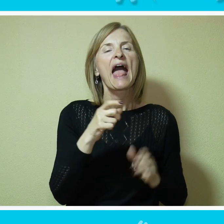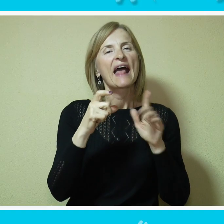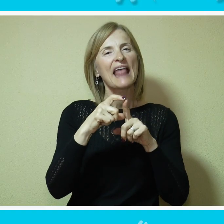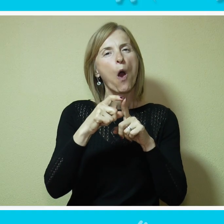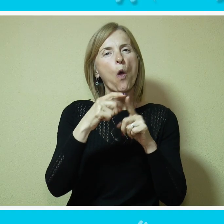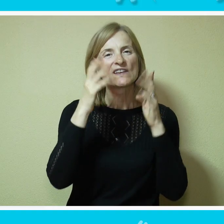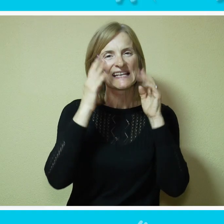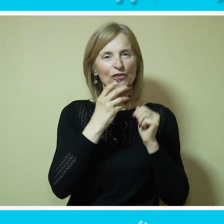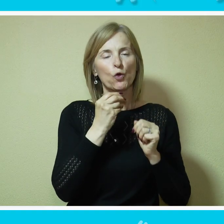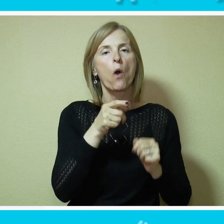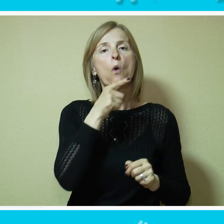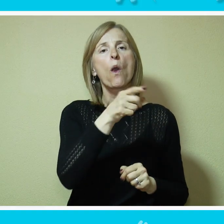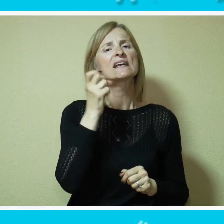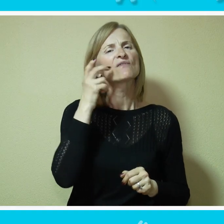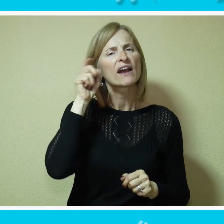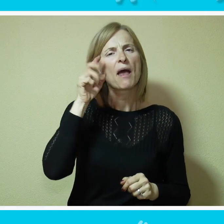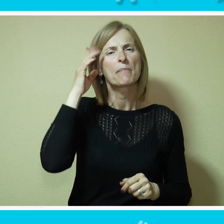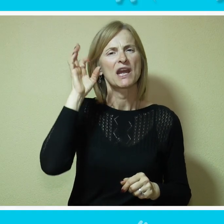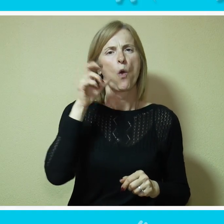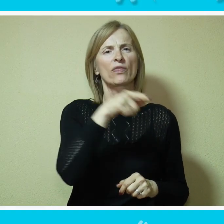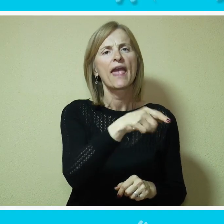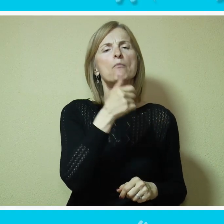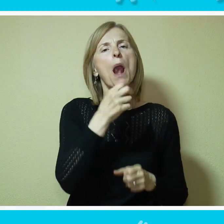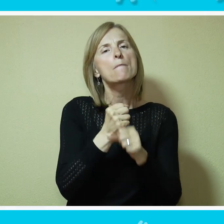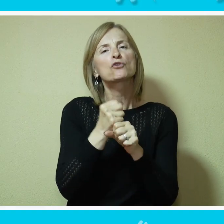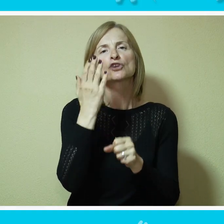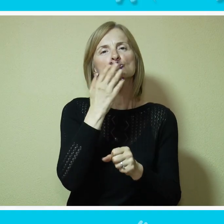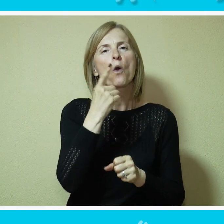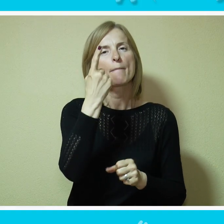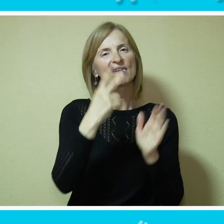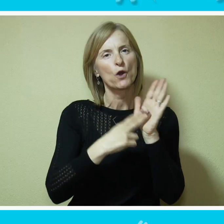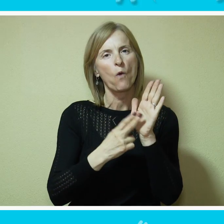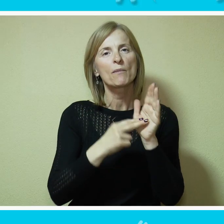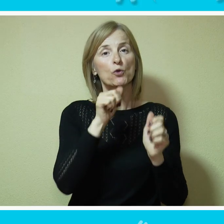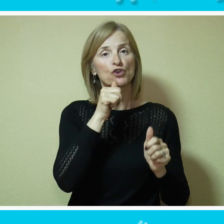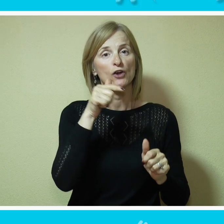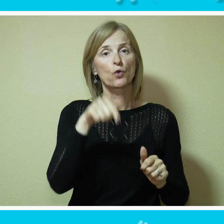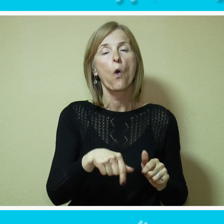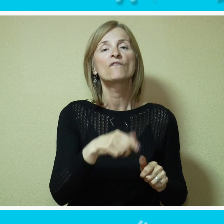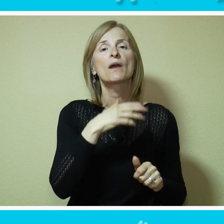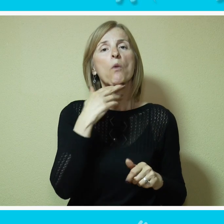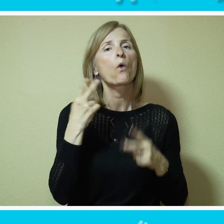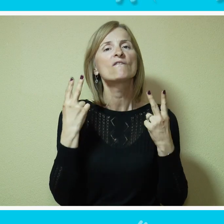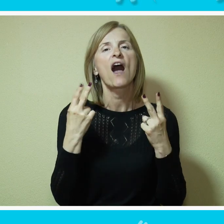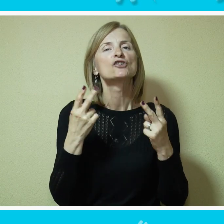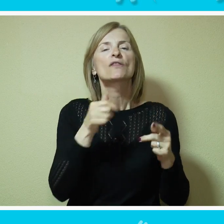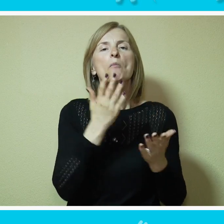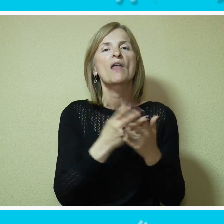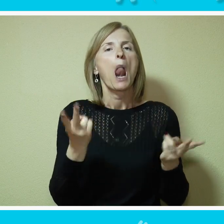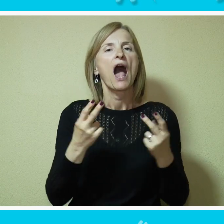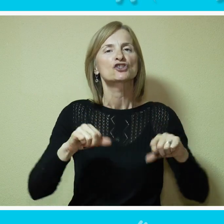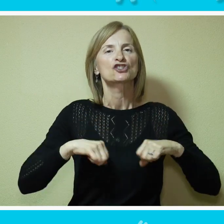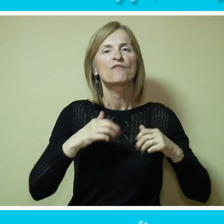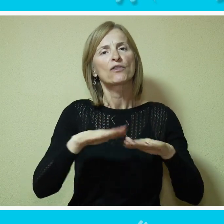sindromom. Ona svakodnevno brine o njemu, ali podrška škole 1. novembar u Čačku značajno olakšava život